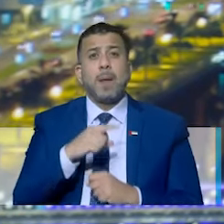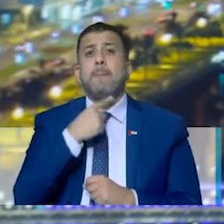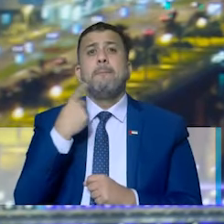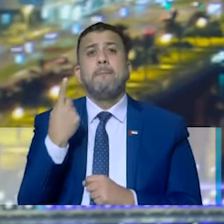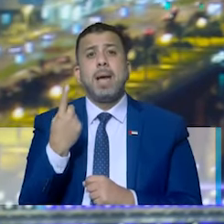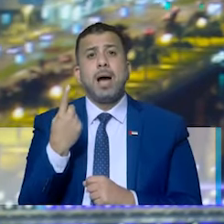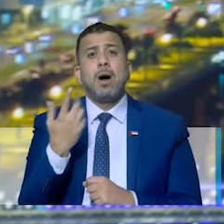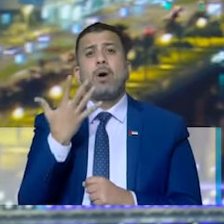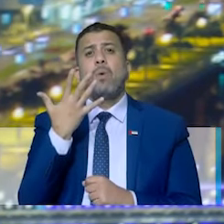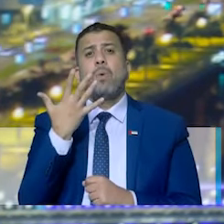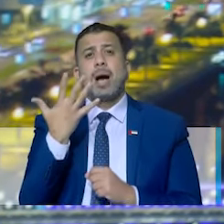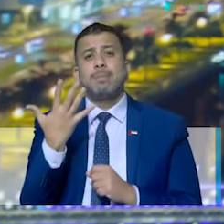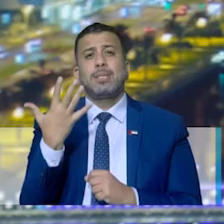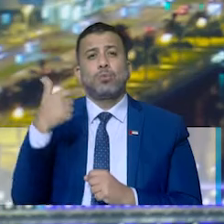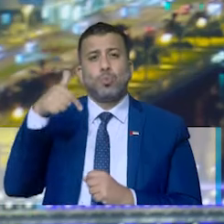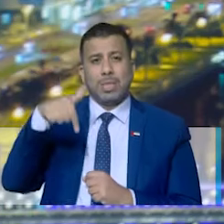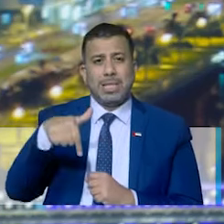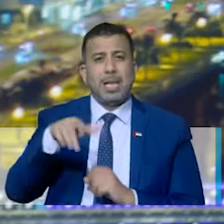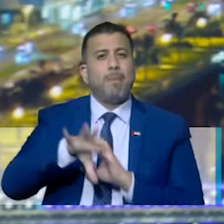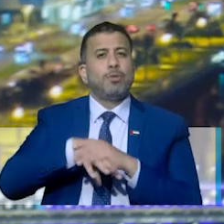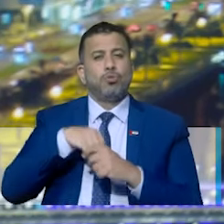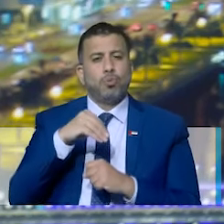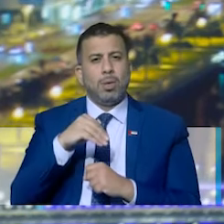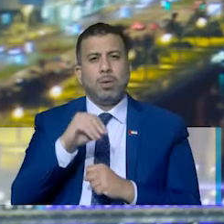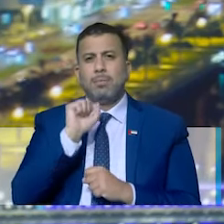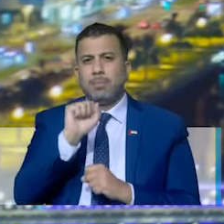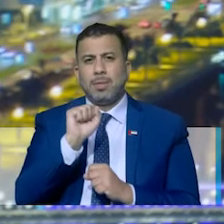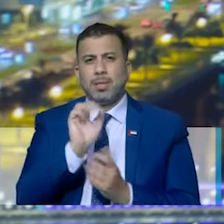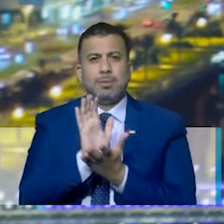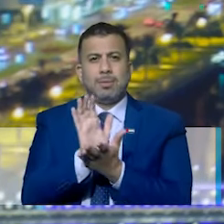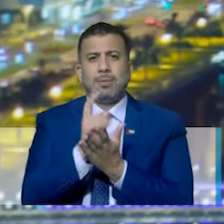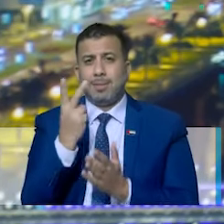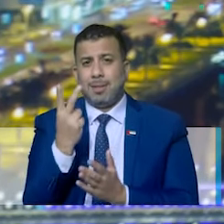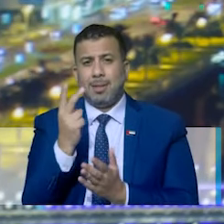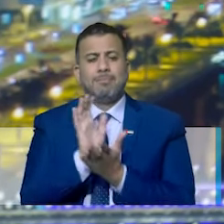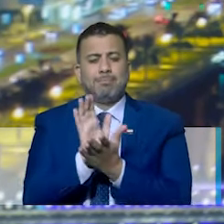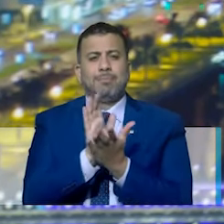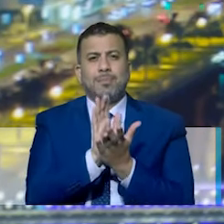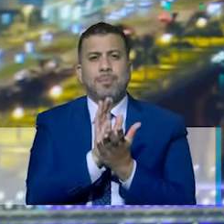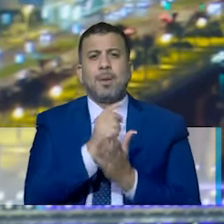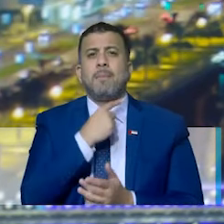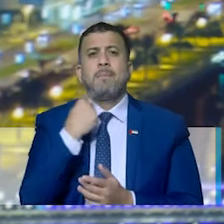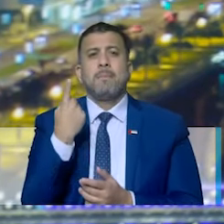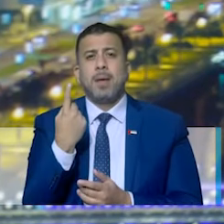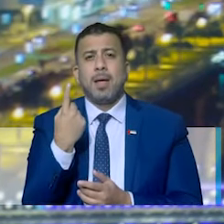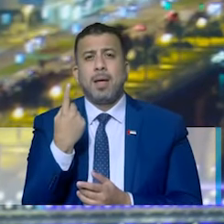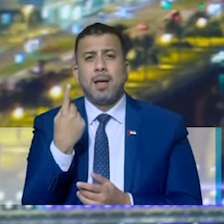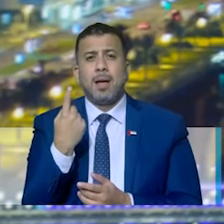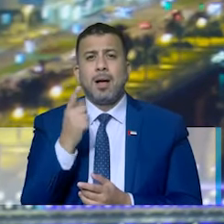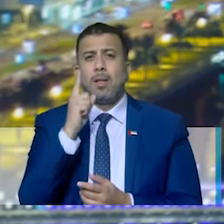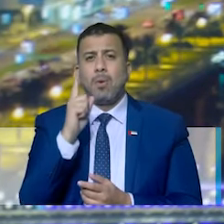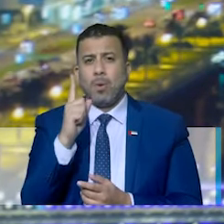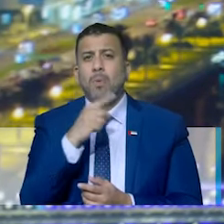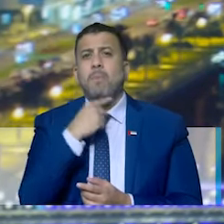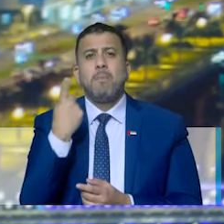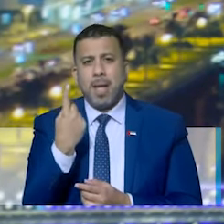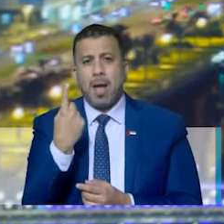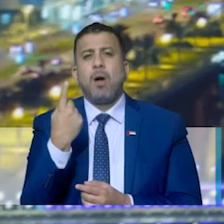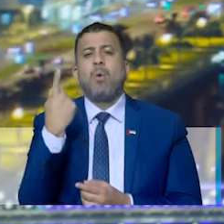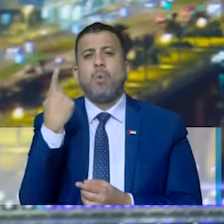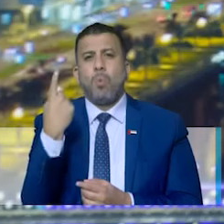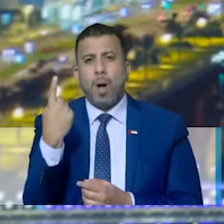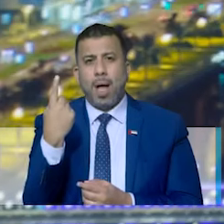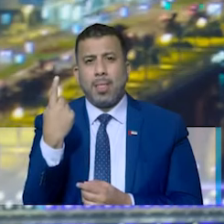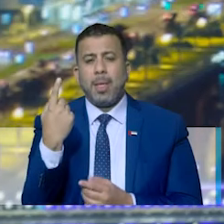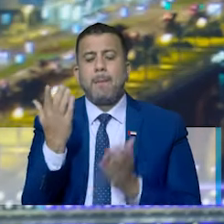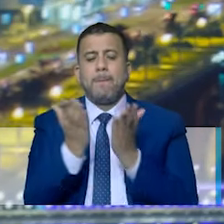عدد المشاريع 165 مشروعا في فئتي الجائزه منها واحده منها 101 في